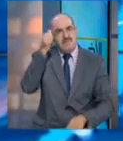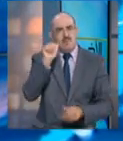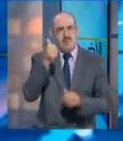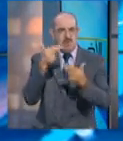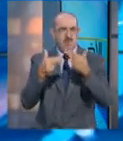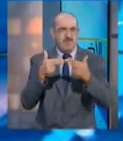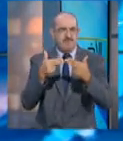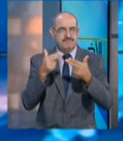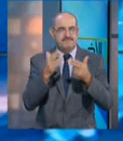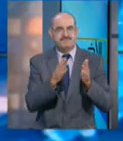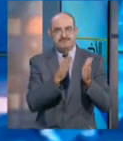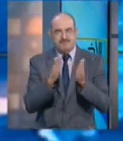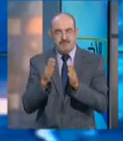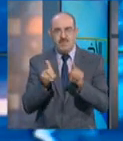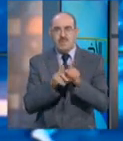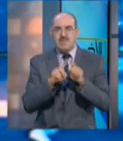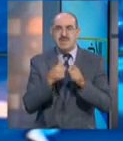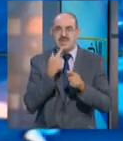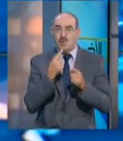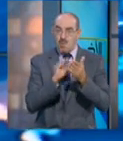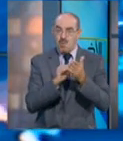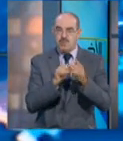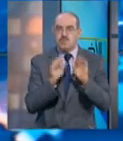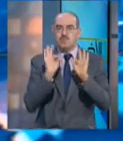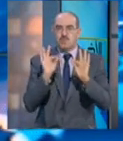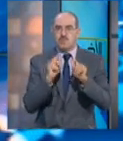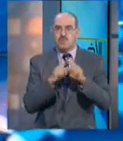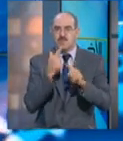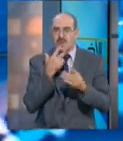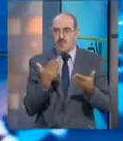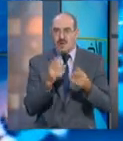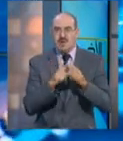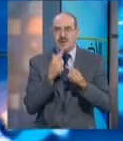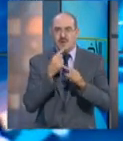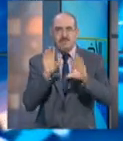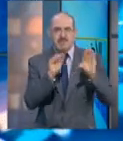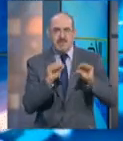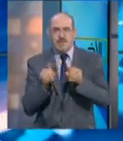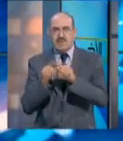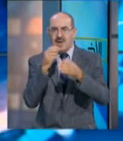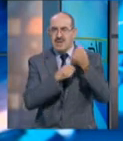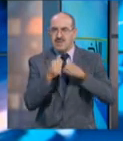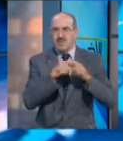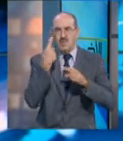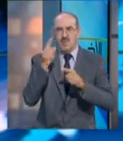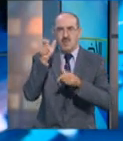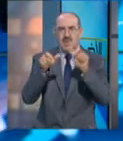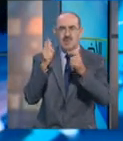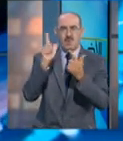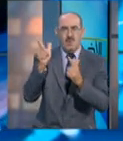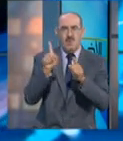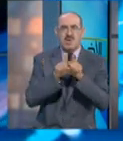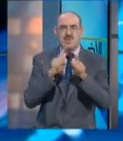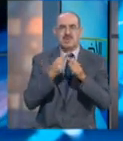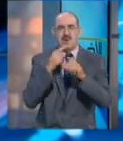للذكرى. وبهذا الشأن من المقرر القيام بعدة نشاطات لفائدة المجاهدين وذوي